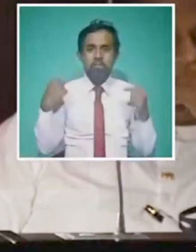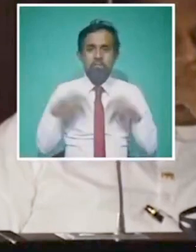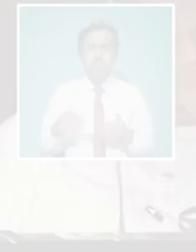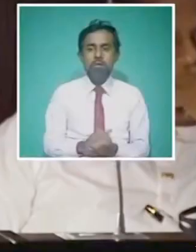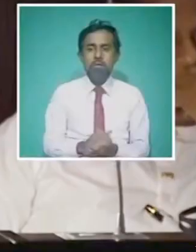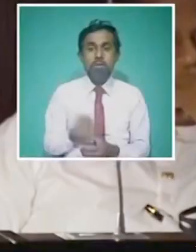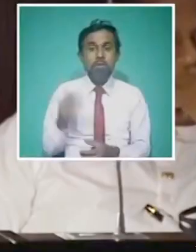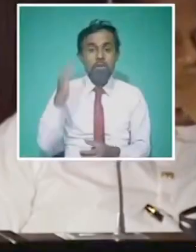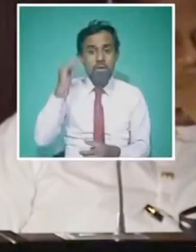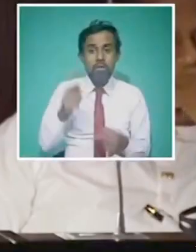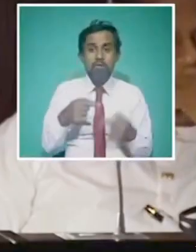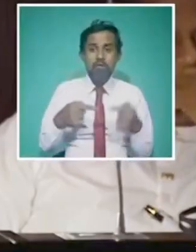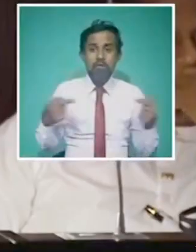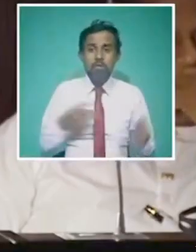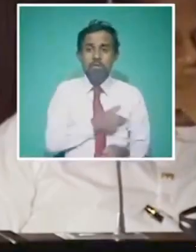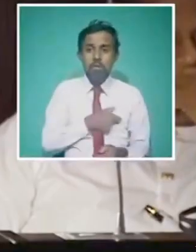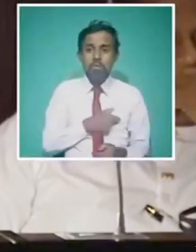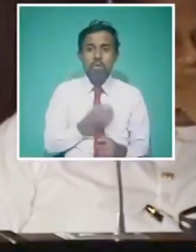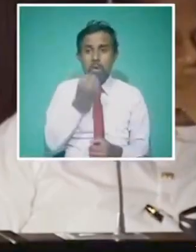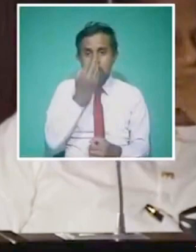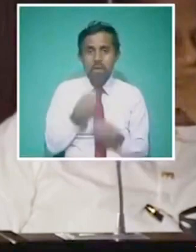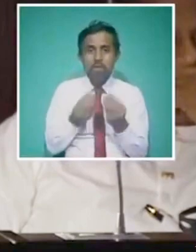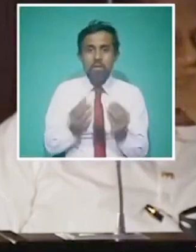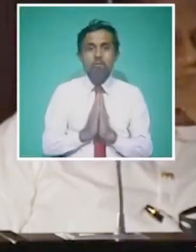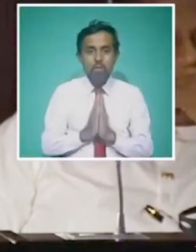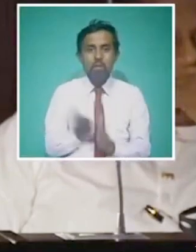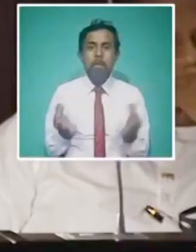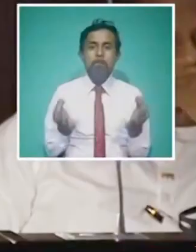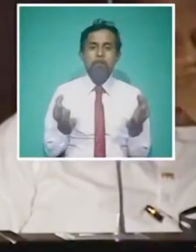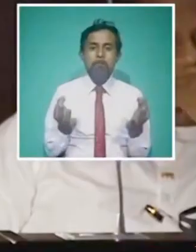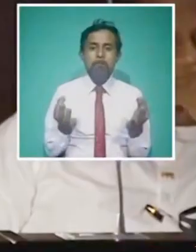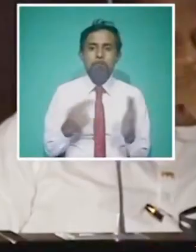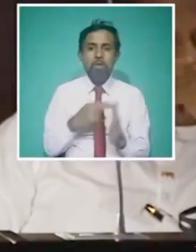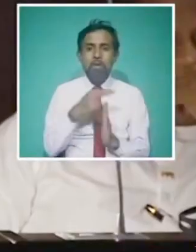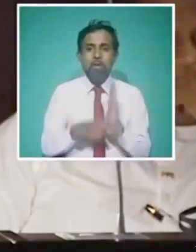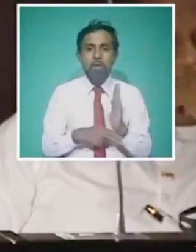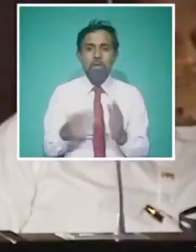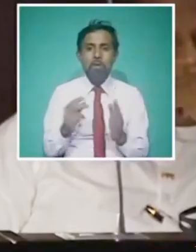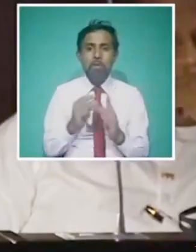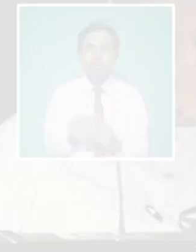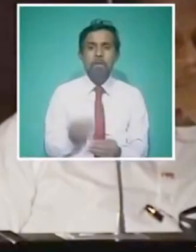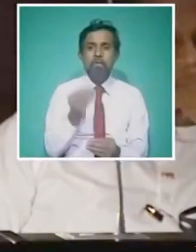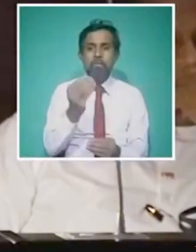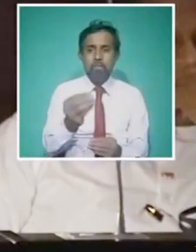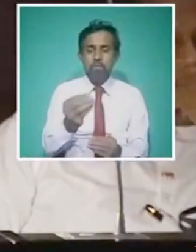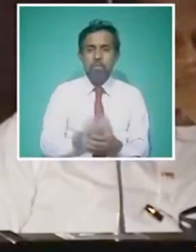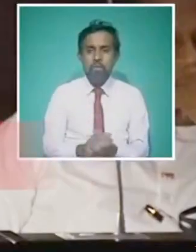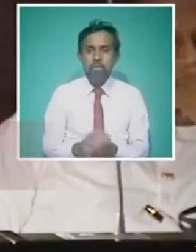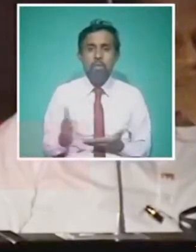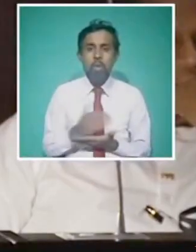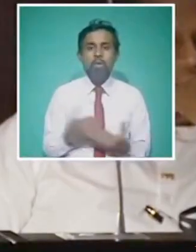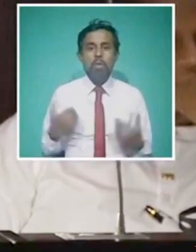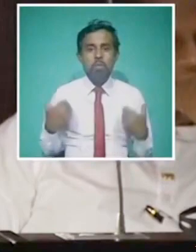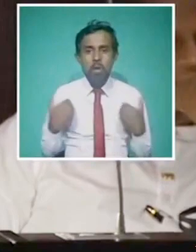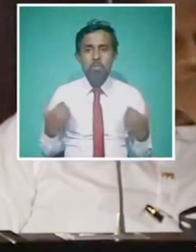ඔක්කොමට බැනලා ගියා. විපක්ෂ නායකතුමාට මල් තියලා වඳින්න ඕනේ එතුමියට පිනට ජාතික ලැයිස්තුවේ මන්ත්‍රීකමක් ලබා දුන්නත්. මොකද අපි ඔක්කොම මහන්සි